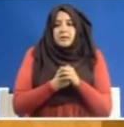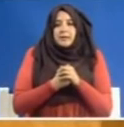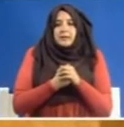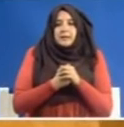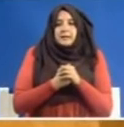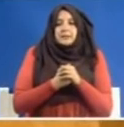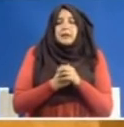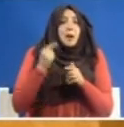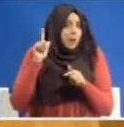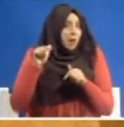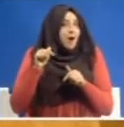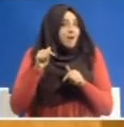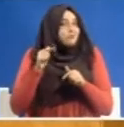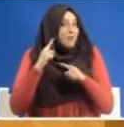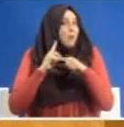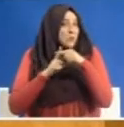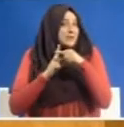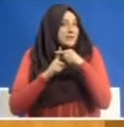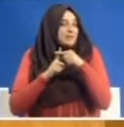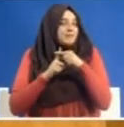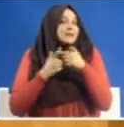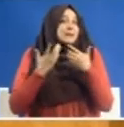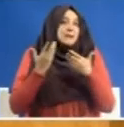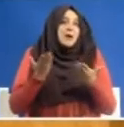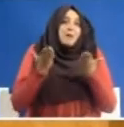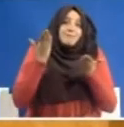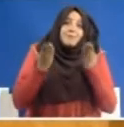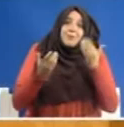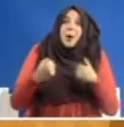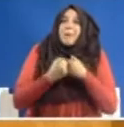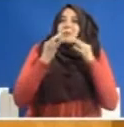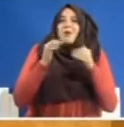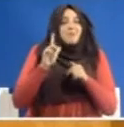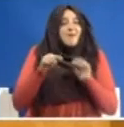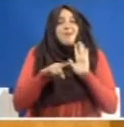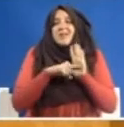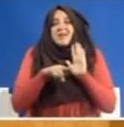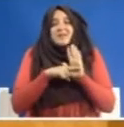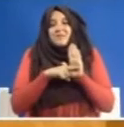من الأشياء الجميلة جدا، وفيها بالمقابل أيضا أشياء أيضا تضر